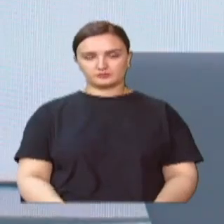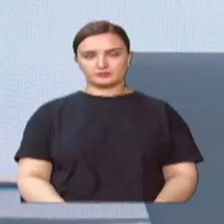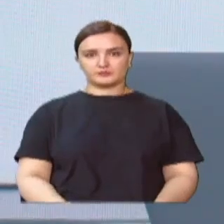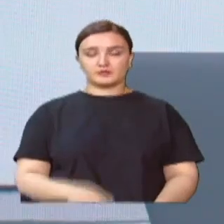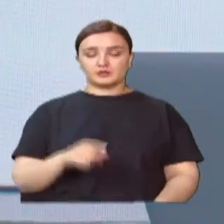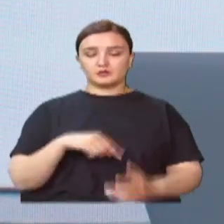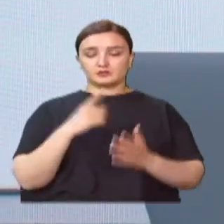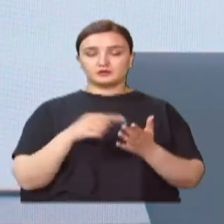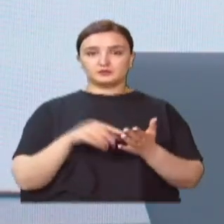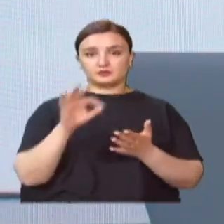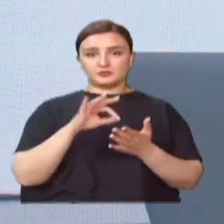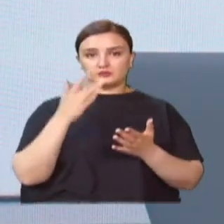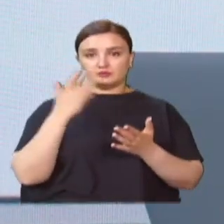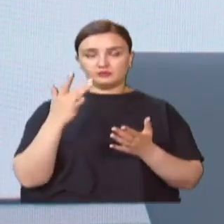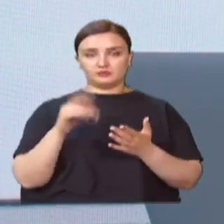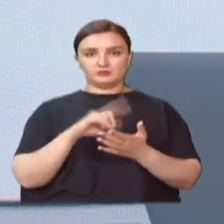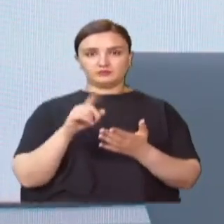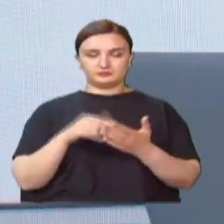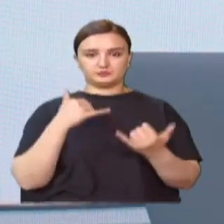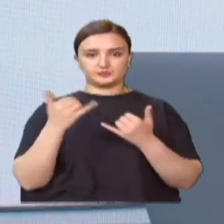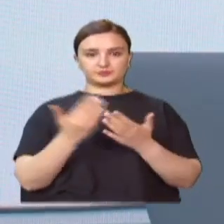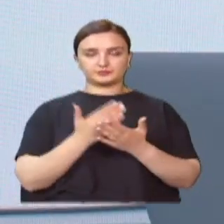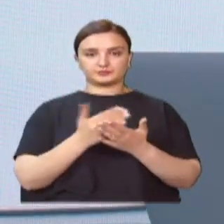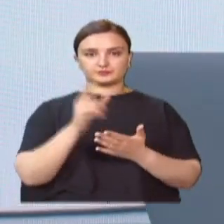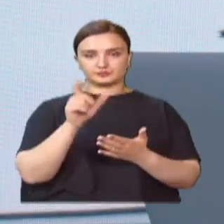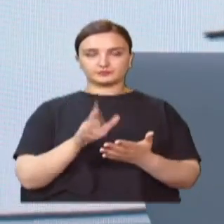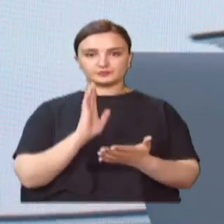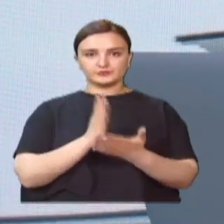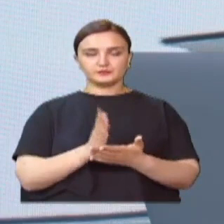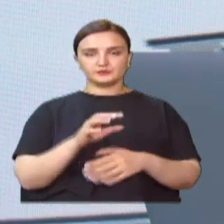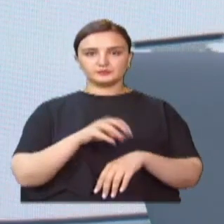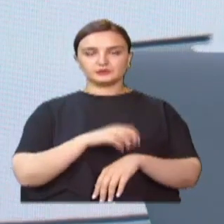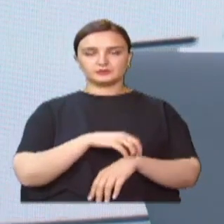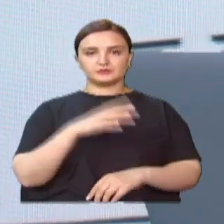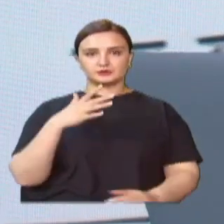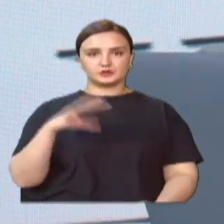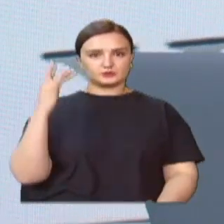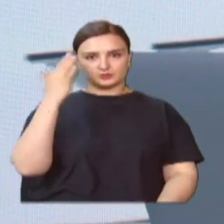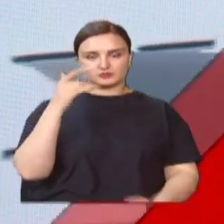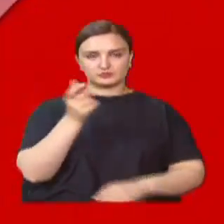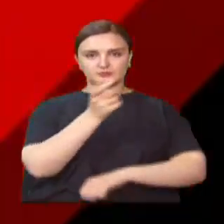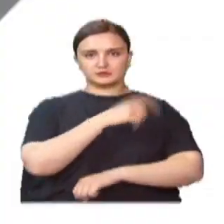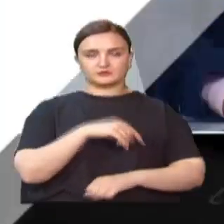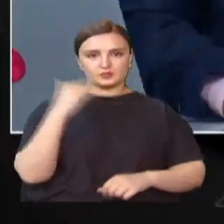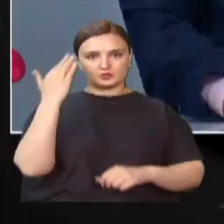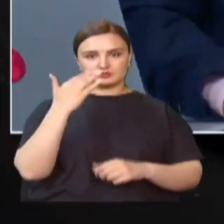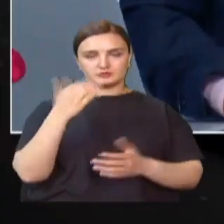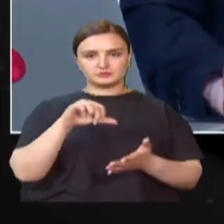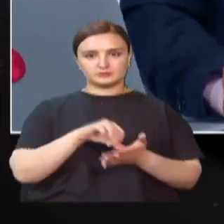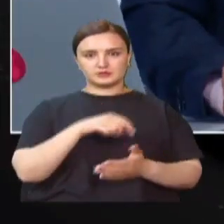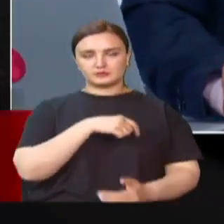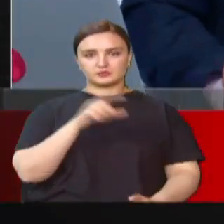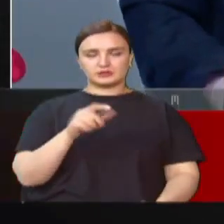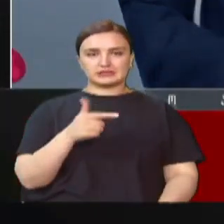მიმდინარე აქტუალურ პოლიტიკურ საკითხებზე საუბარს მომბის სტუმართან განვაგრძობთ პირდაპირ ეთერში პარტია ქართული ოცნების წევრი მომრავლესობის წარმომადგენელი დეპუტატი